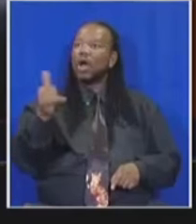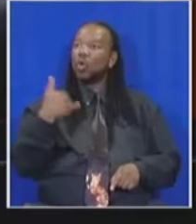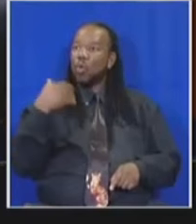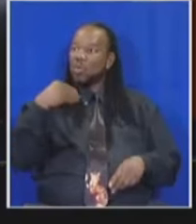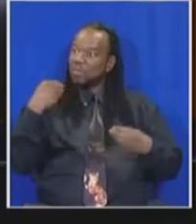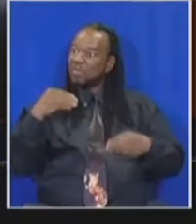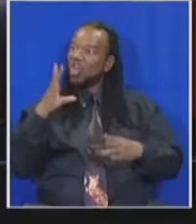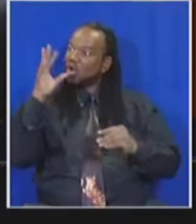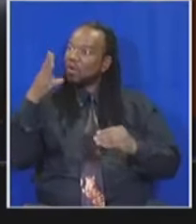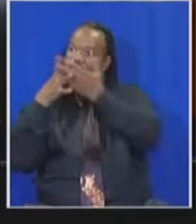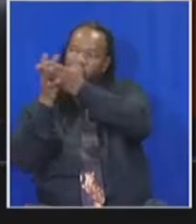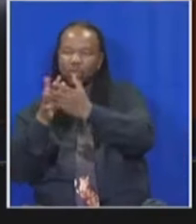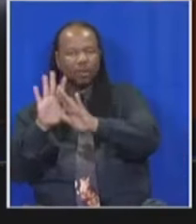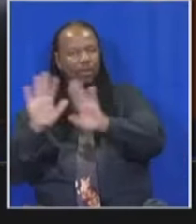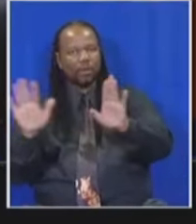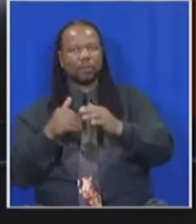Honorable Member